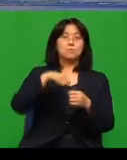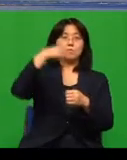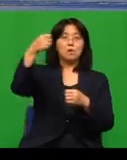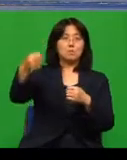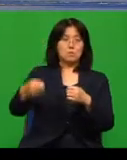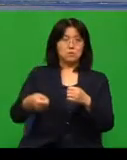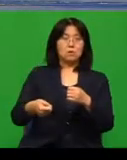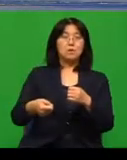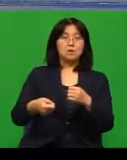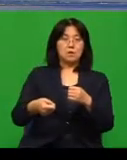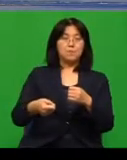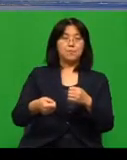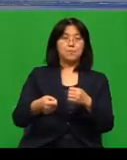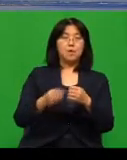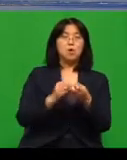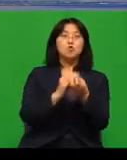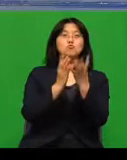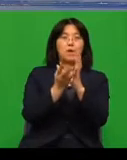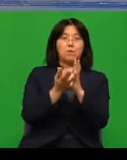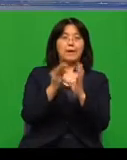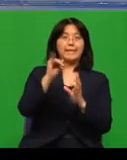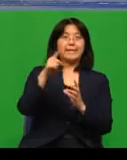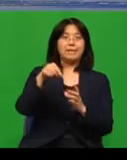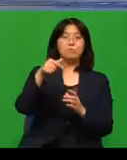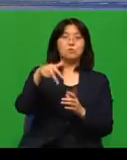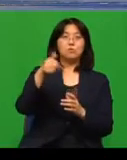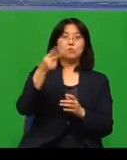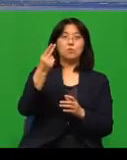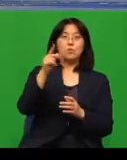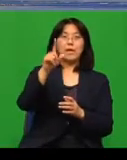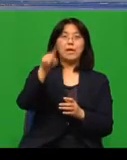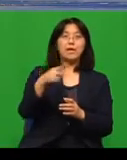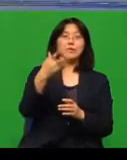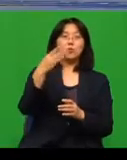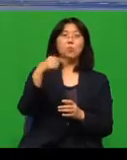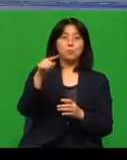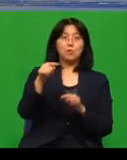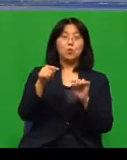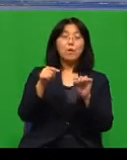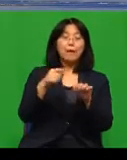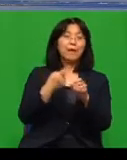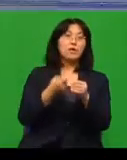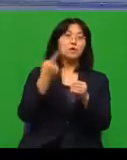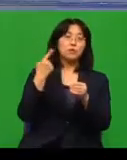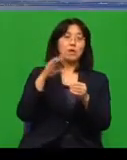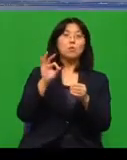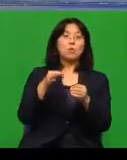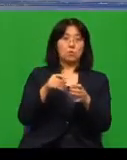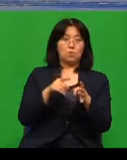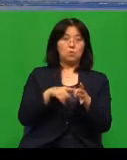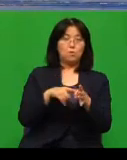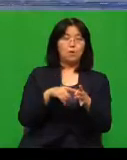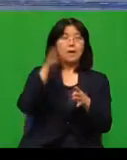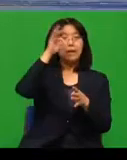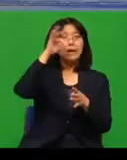いただきますと、フラワーインストレーション、これは昨年やったやつですけれども、それから観光